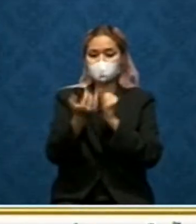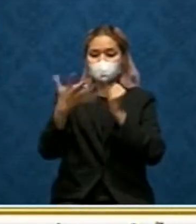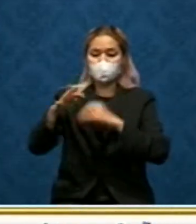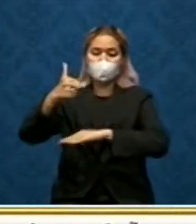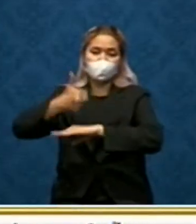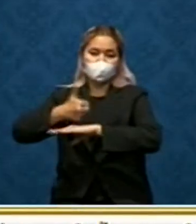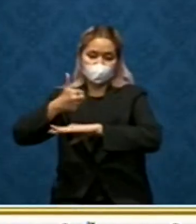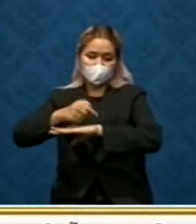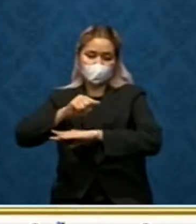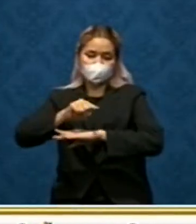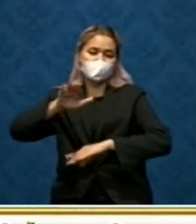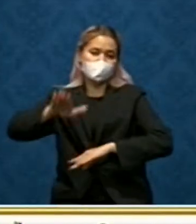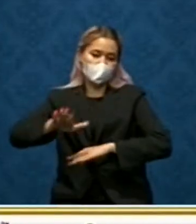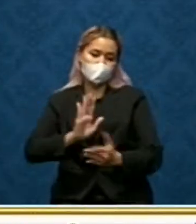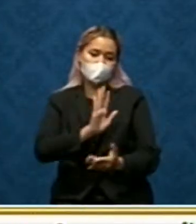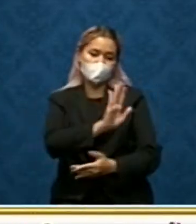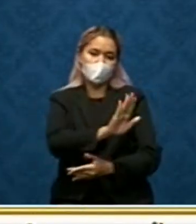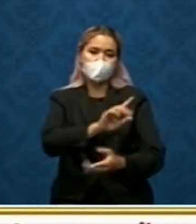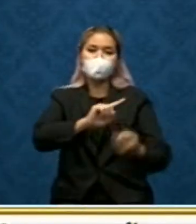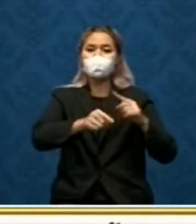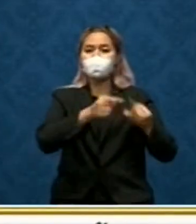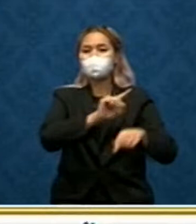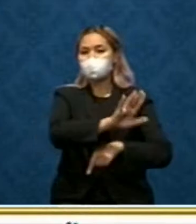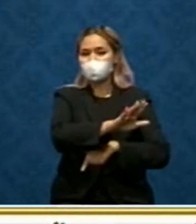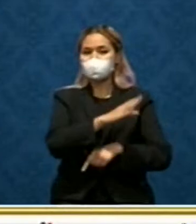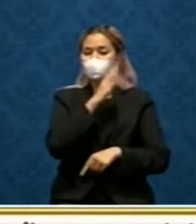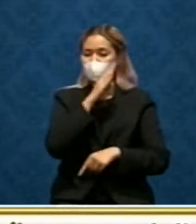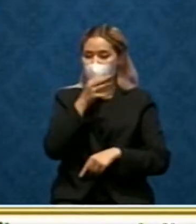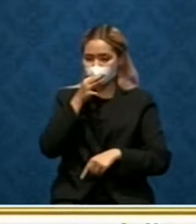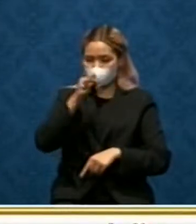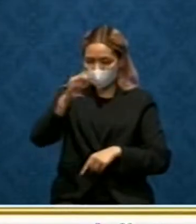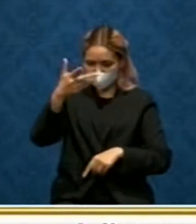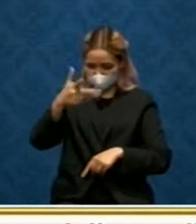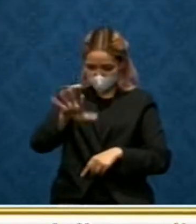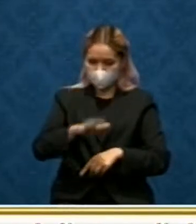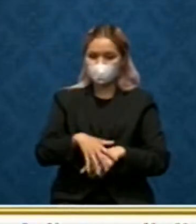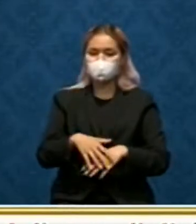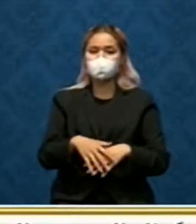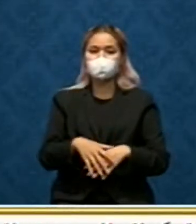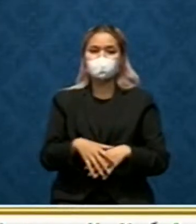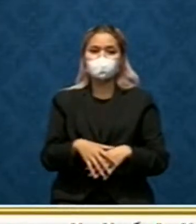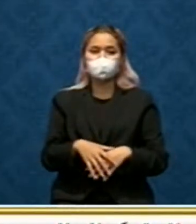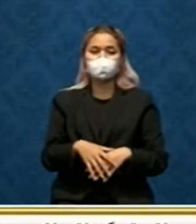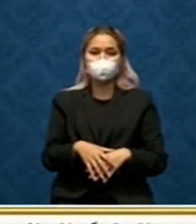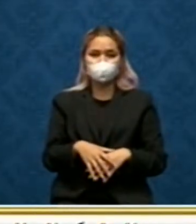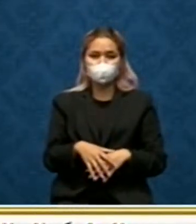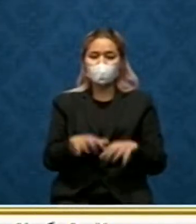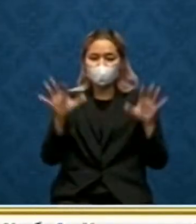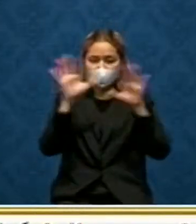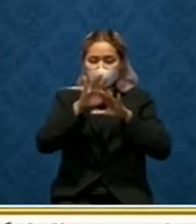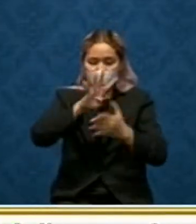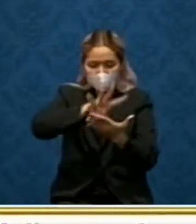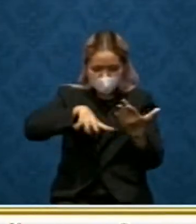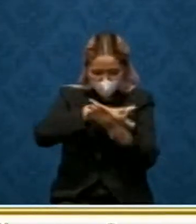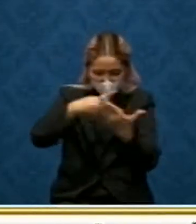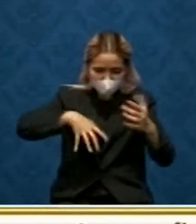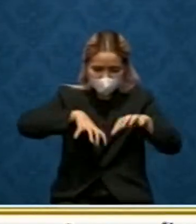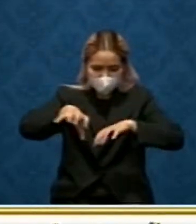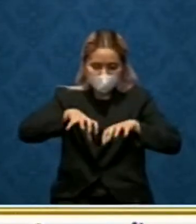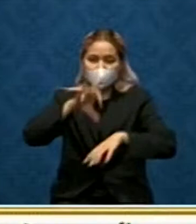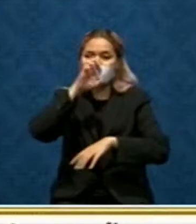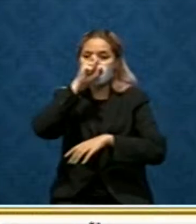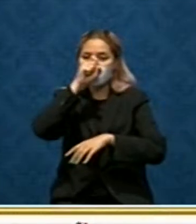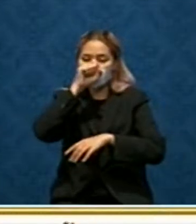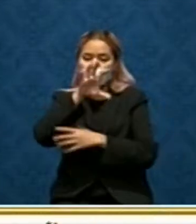้ Camera น เกิอะไรเกิหนึ เขาล้องเลยไมทำอะไรจนเขาตองรซื้อกันเอง จับกนเอง morte